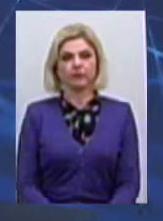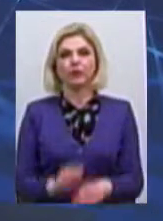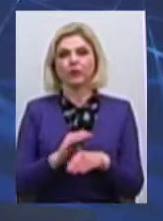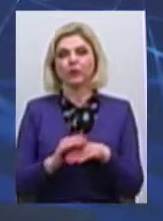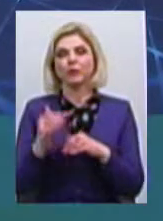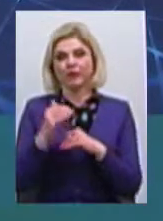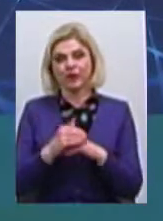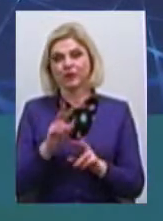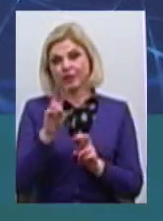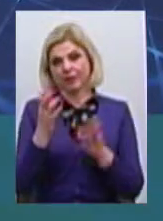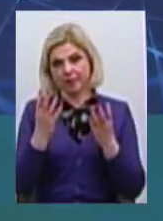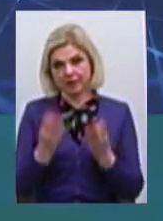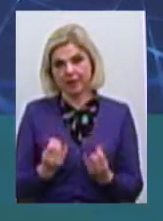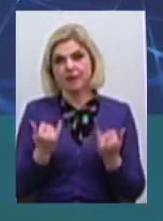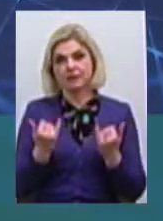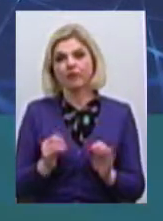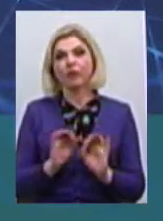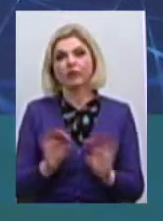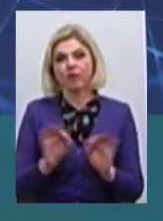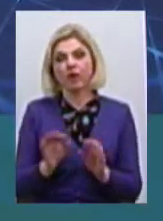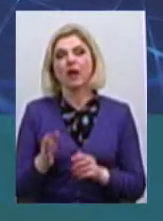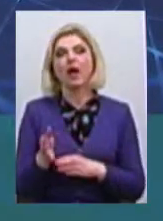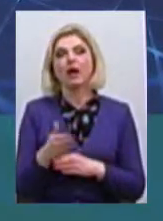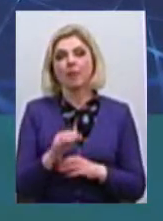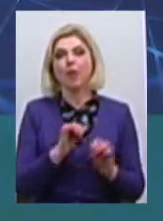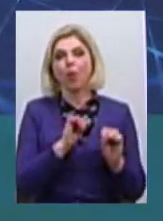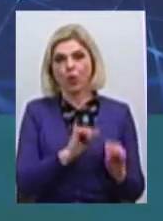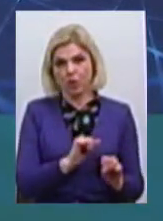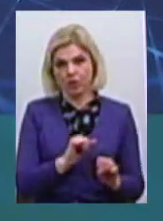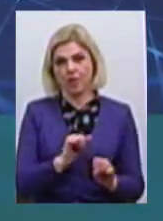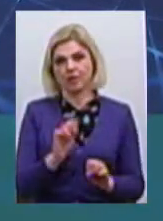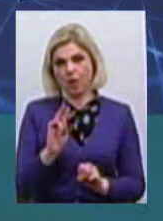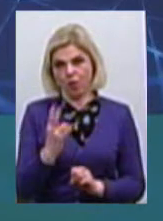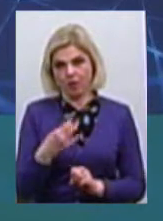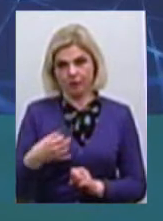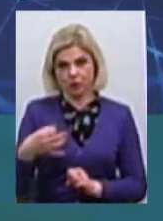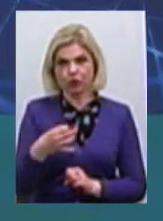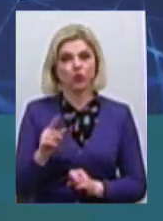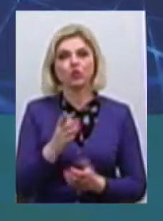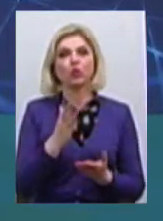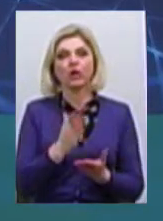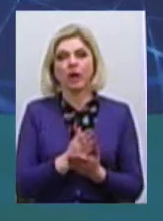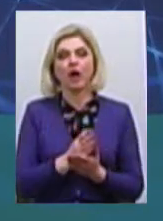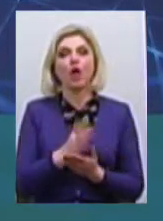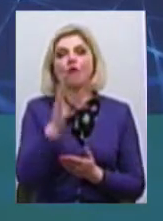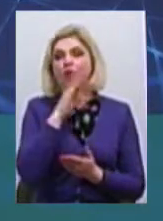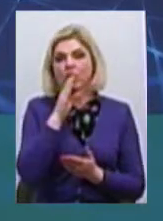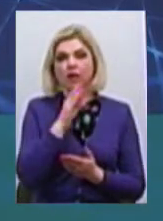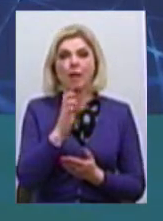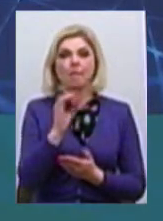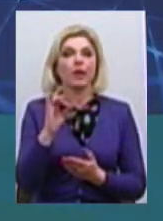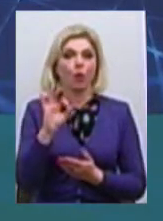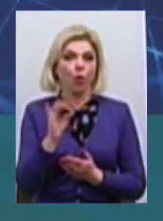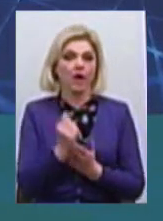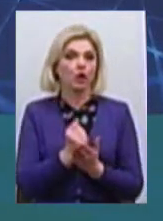Добрий вечір. Це тема дня, а тема нашого ефіру – рибоохорона Миколаївщини. Що є водні біоресурси і чому їх